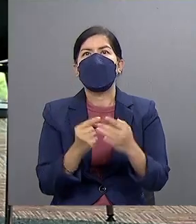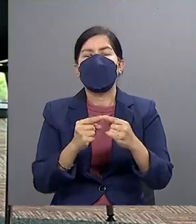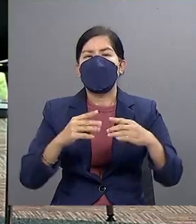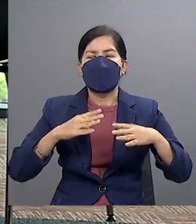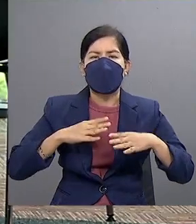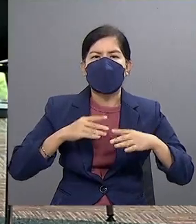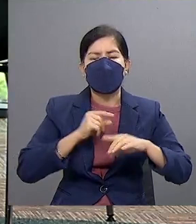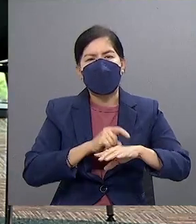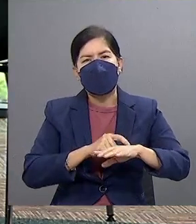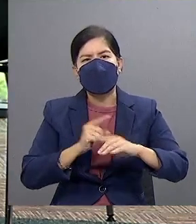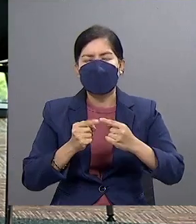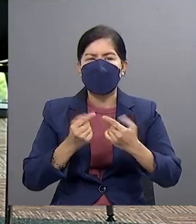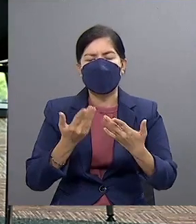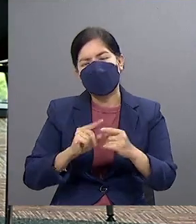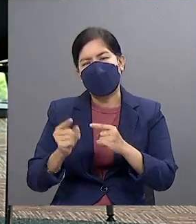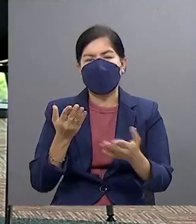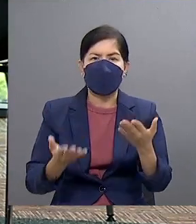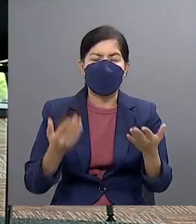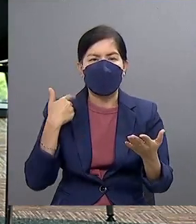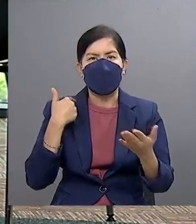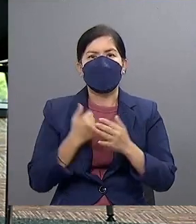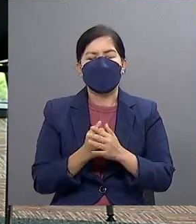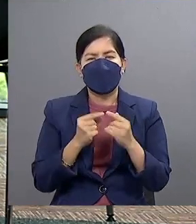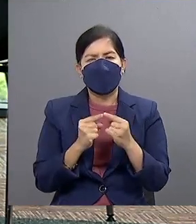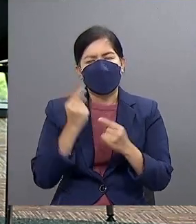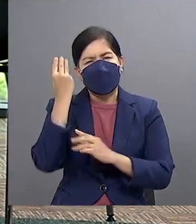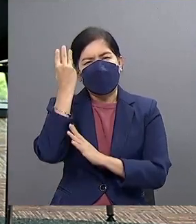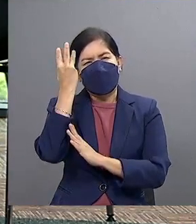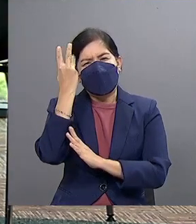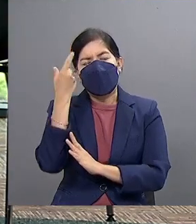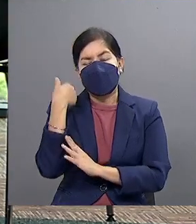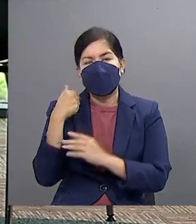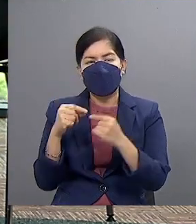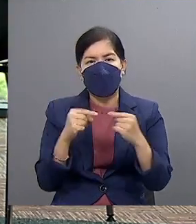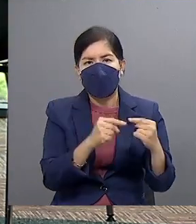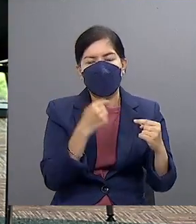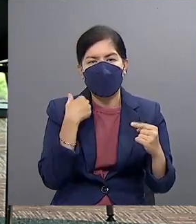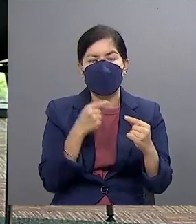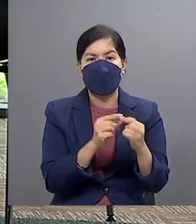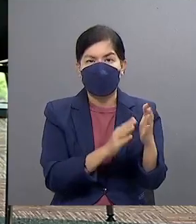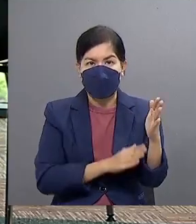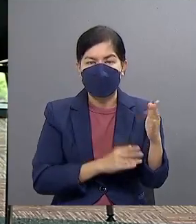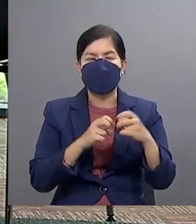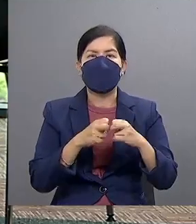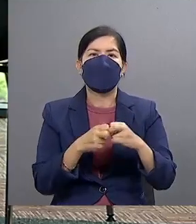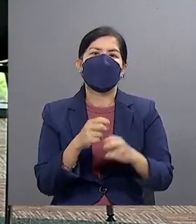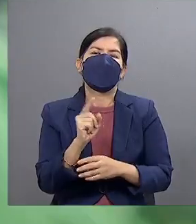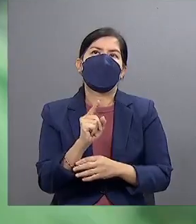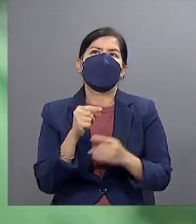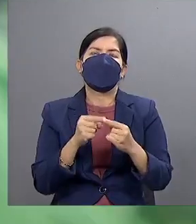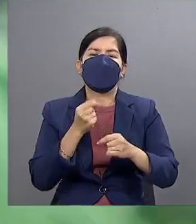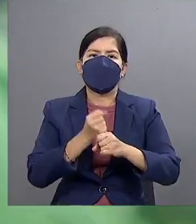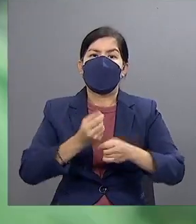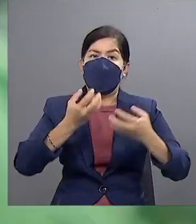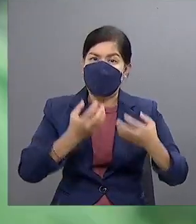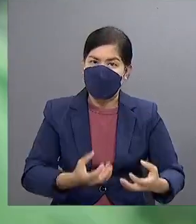เครียดที่สะสมความเครียดที่โปรลองหรือว่าความเครียดที่ต่อเนื่องเป็นระยะเวลายาวนานทำให้ผลลัพธ์คือต่อมหมวกไตทำงานหนักและล้าครับ ส